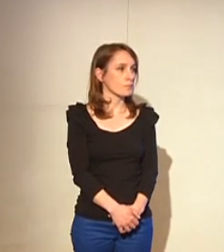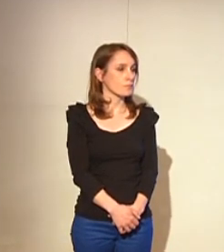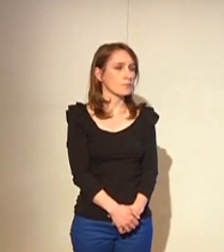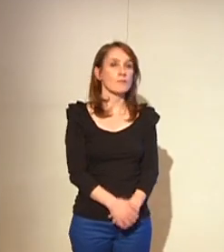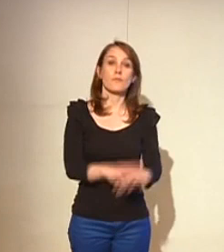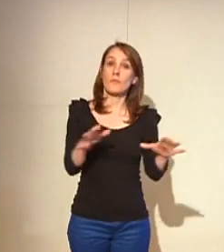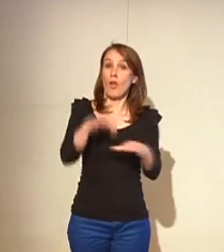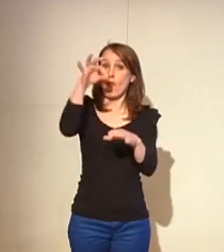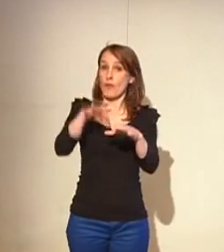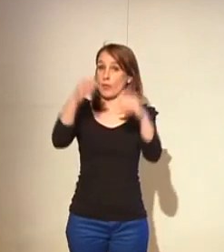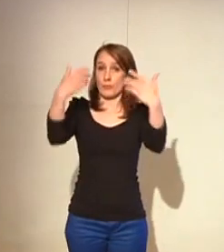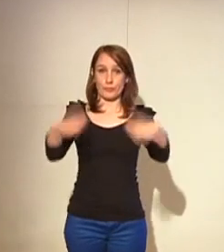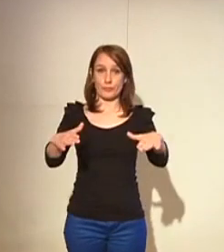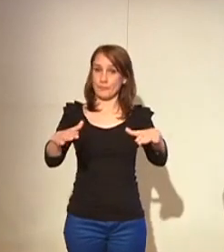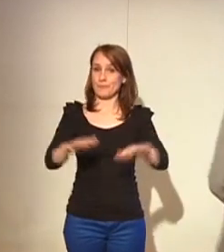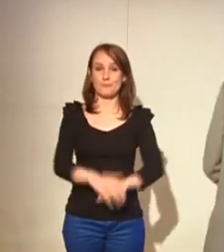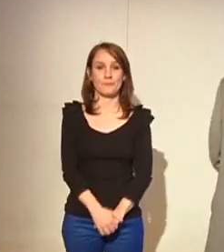donc le vote est clos